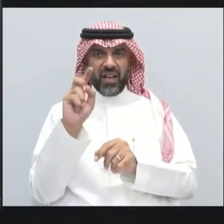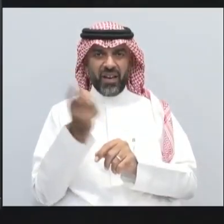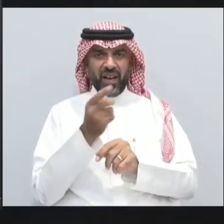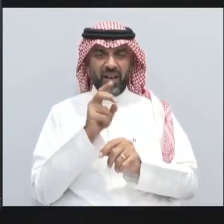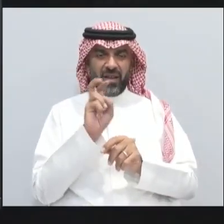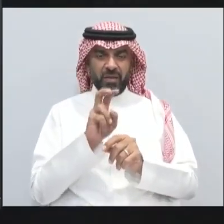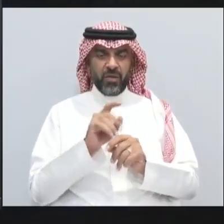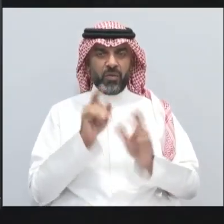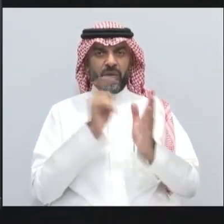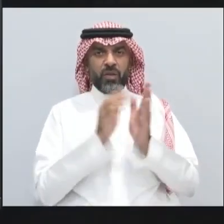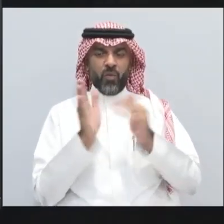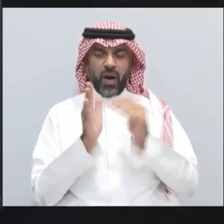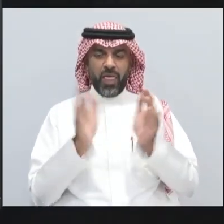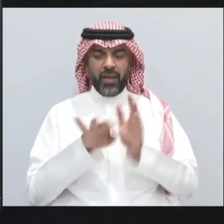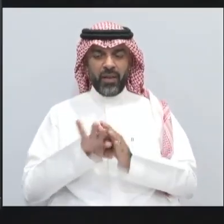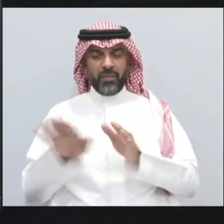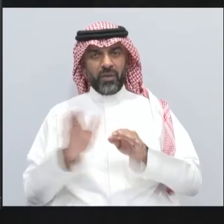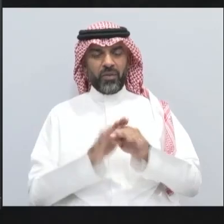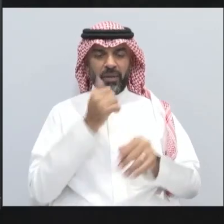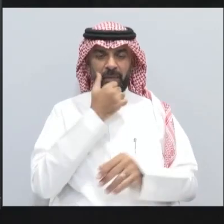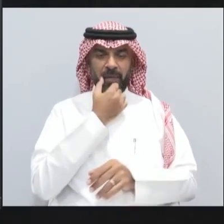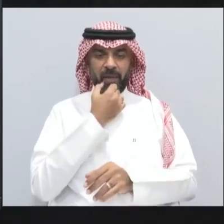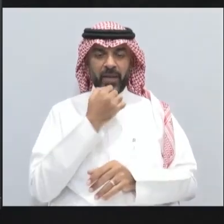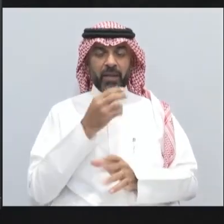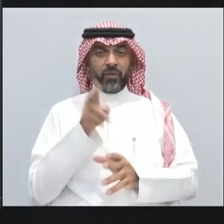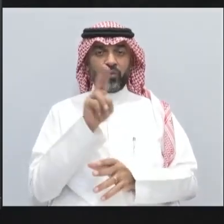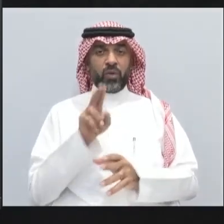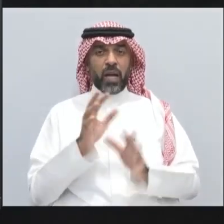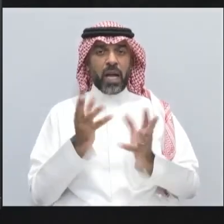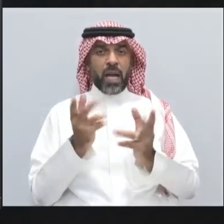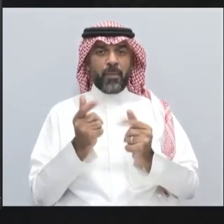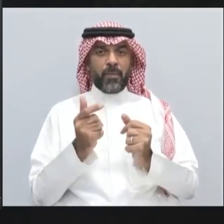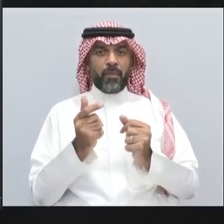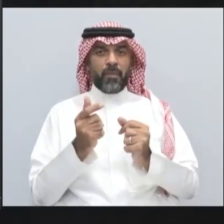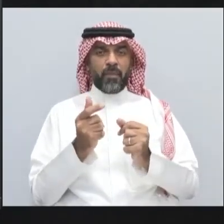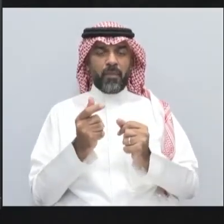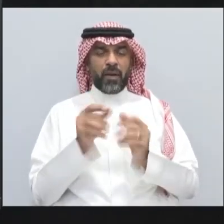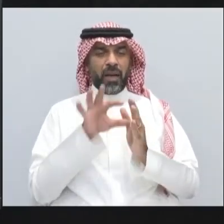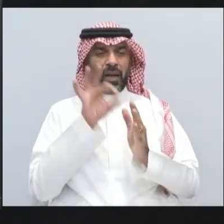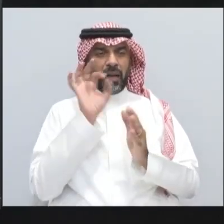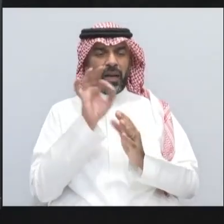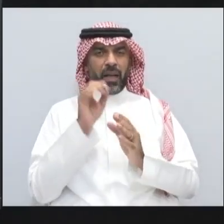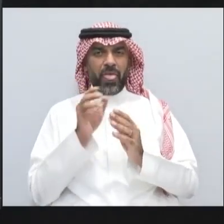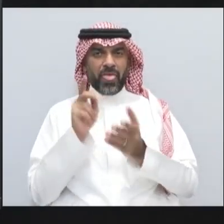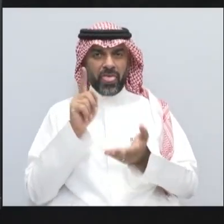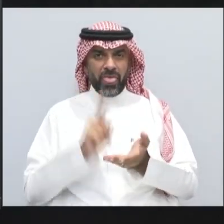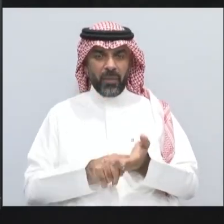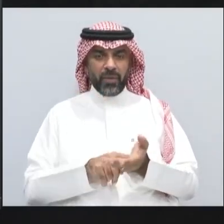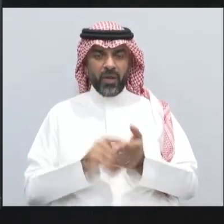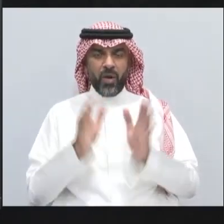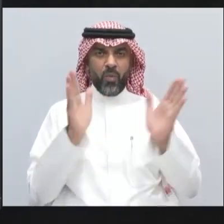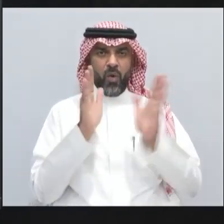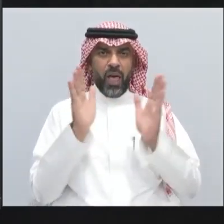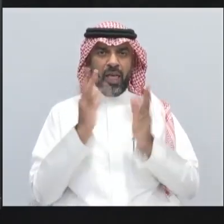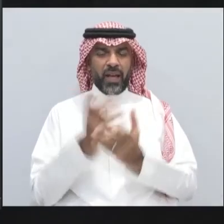في هذه المجموعه طيب كم خيارات ضبط محاذاه النص او الالمن كم